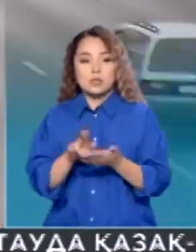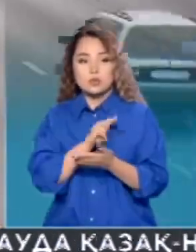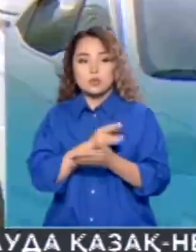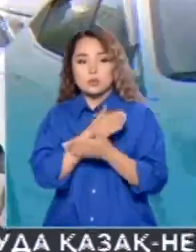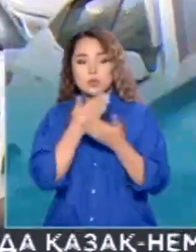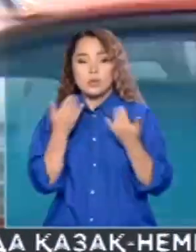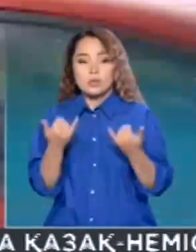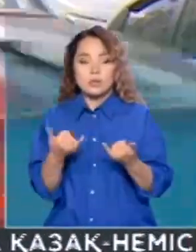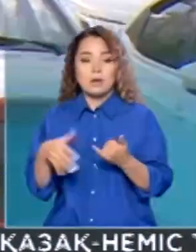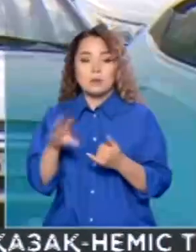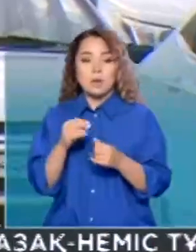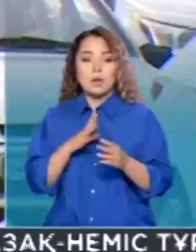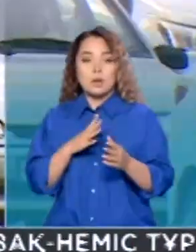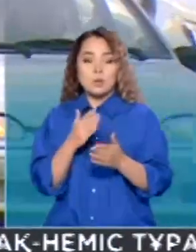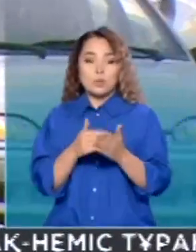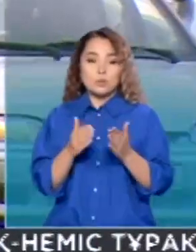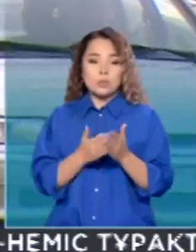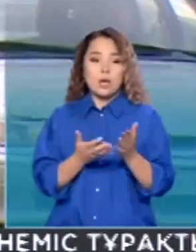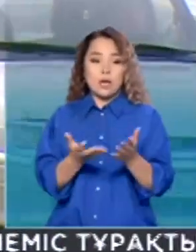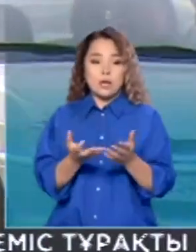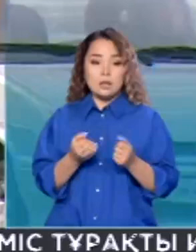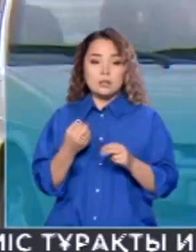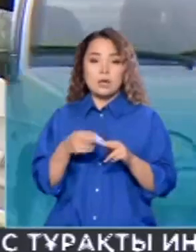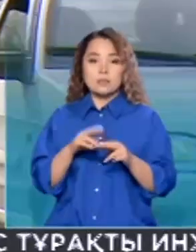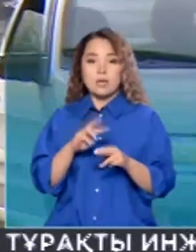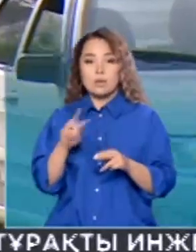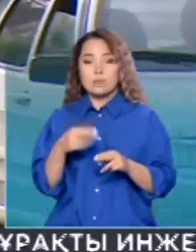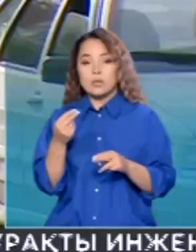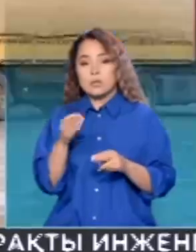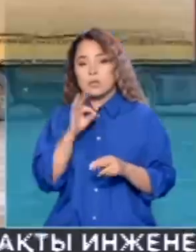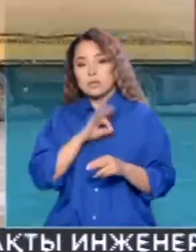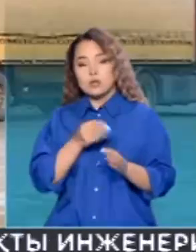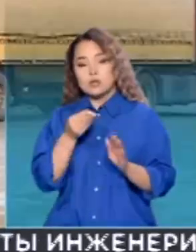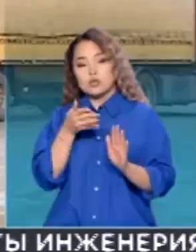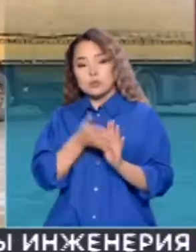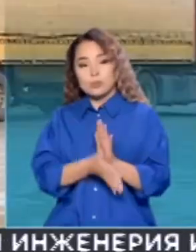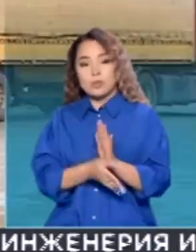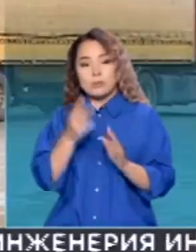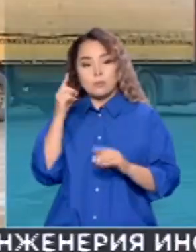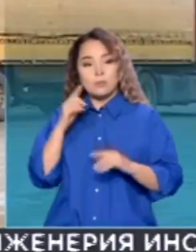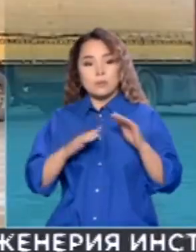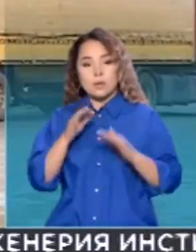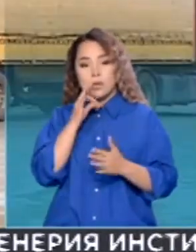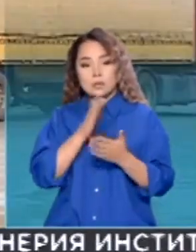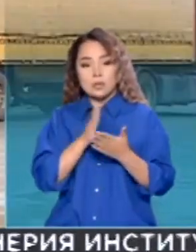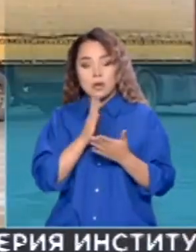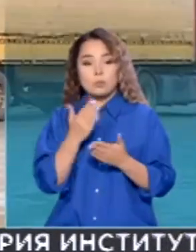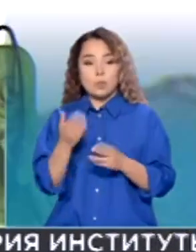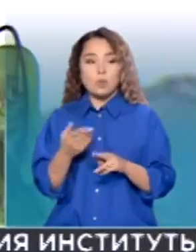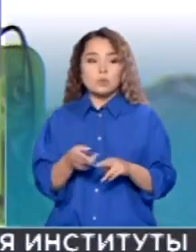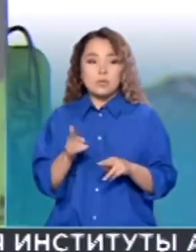екен. Сондай-ақ олар утиль алымнан түсіп жатқан миллиардтардың тиімді жұмсалып жатқанына күмән келтіреді.